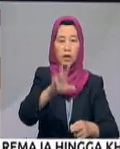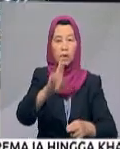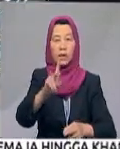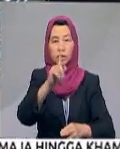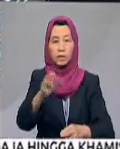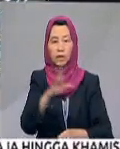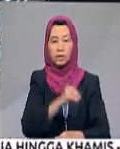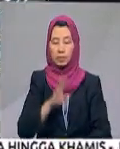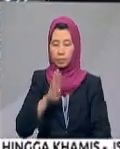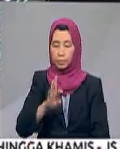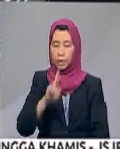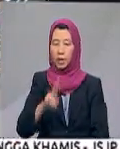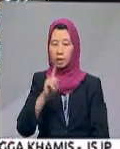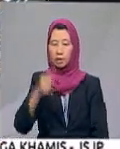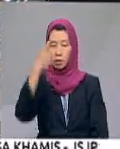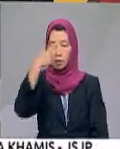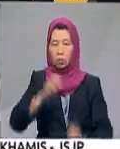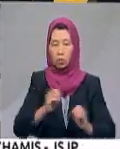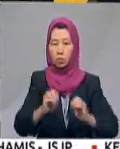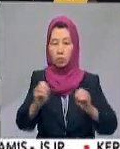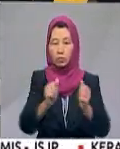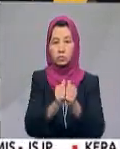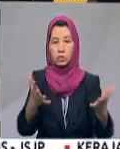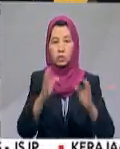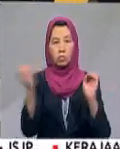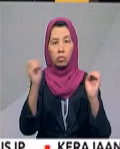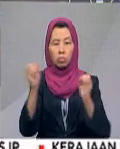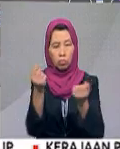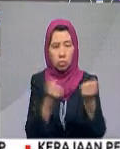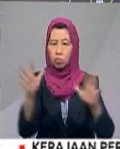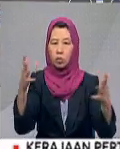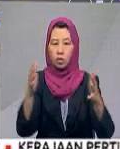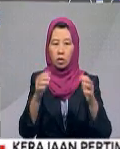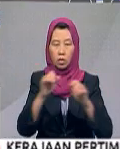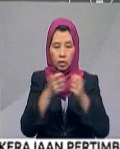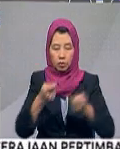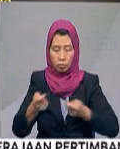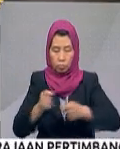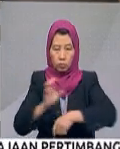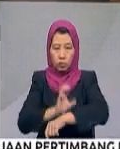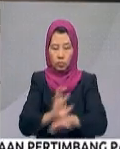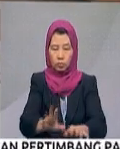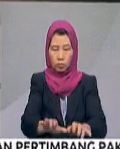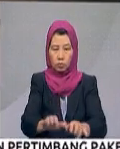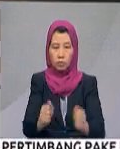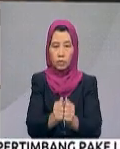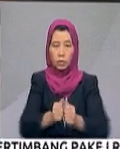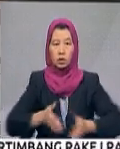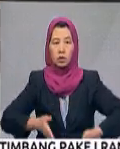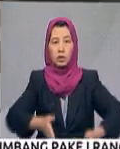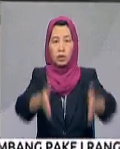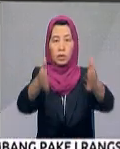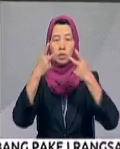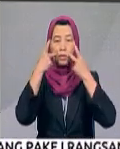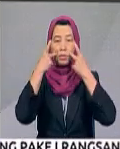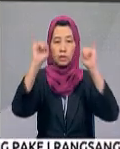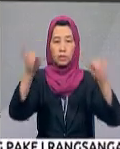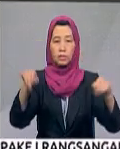dan BRT bagi operasi train tanpa pemandu yang dikawal sistem komputer seperti di laluan Kelana Jaya.